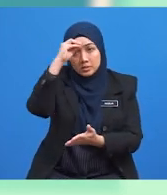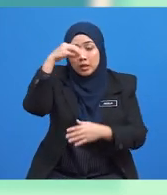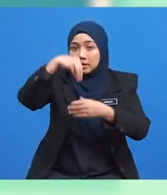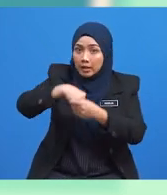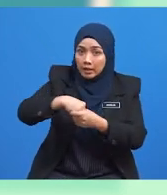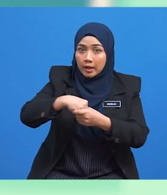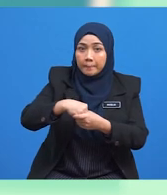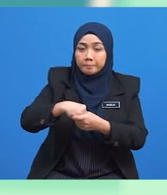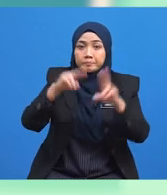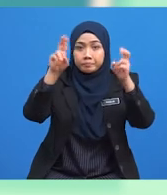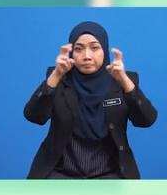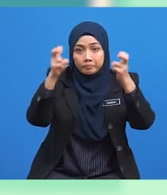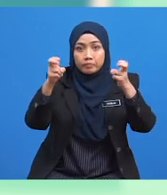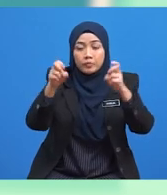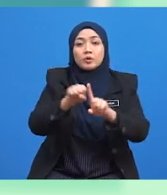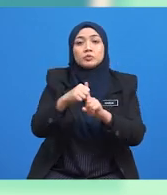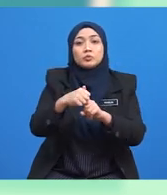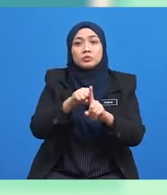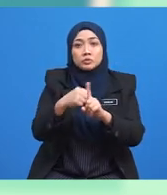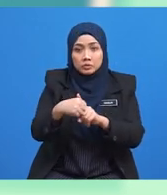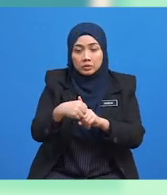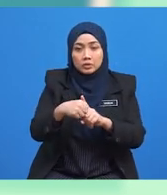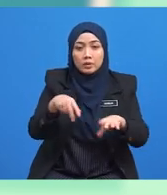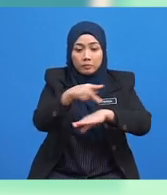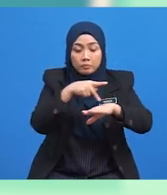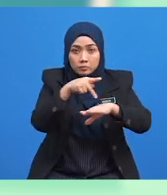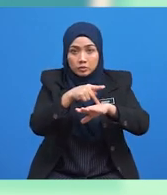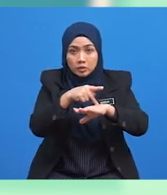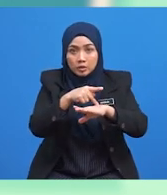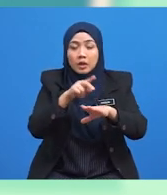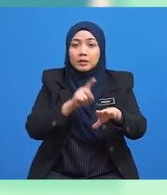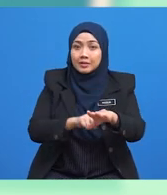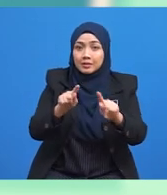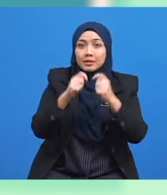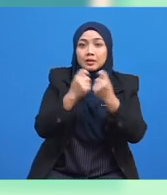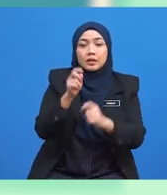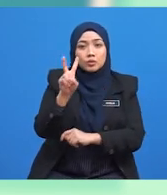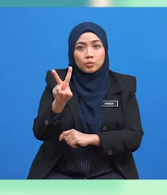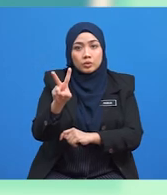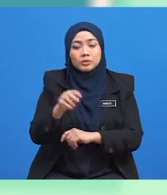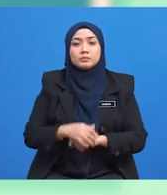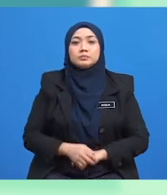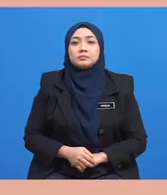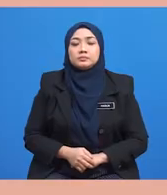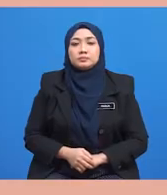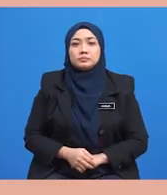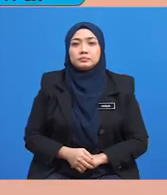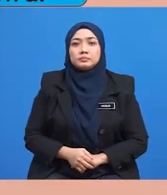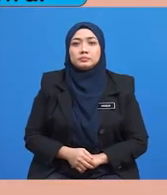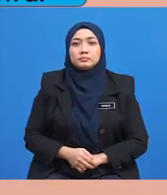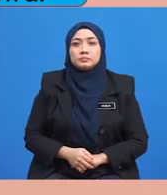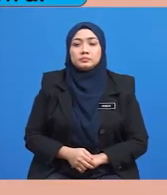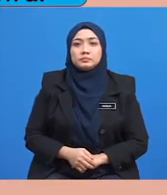dalam bab sukatan kecenderungan memusat semasa di tingkatan 2 dalam bab ini.